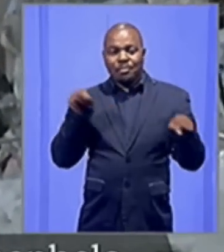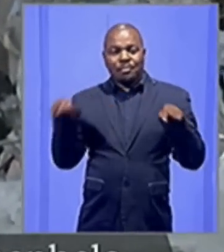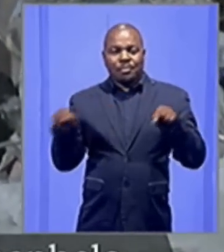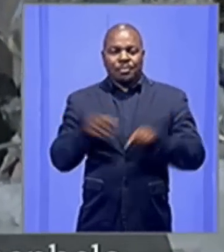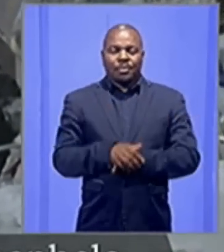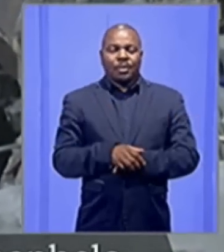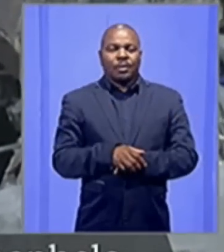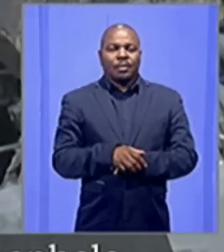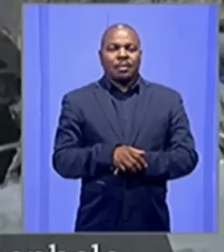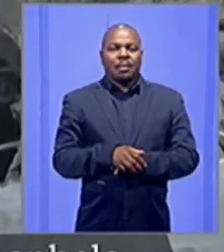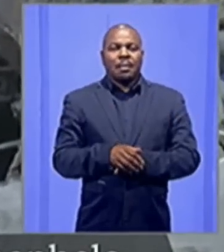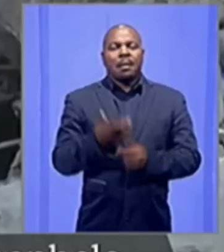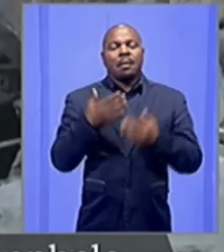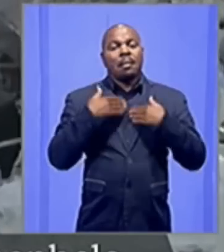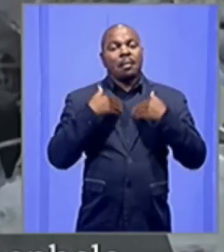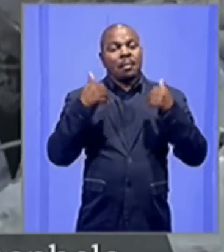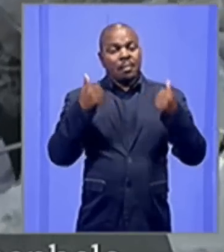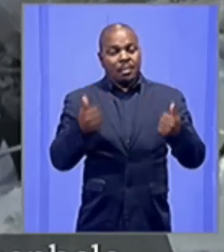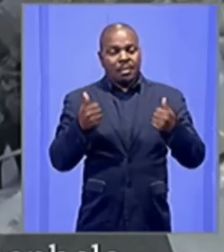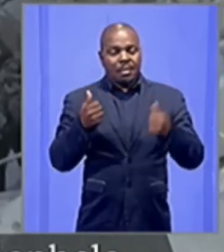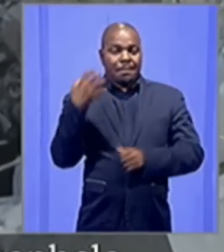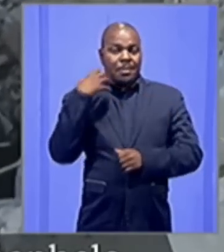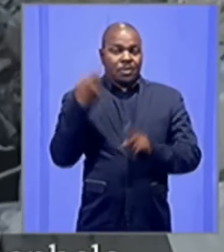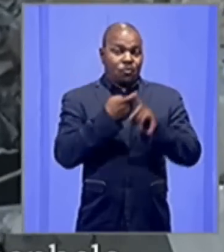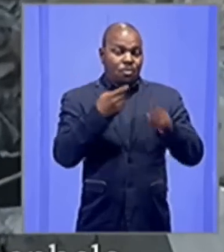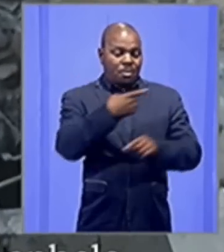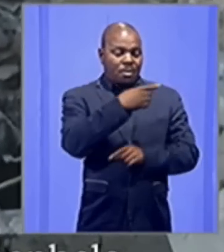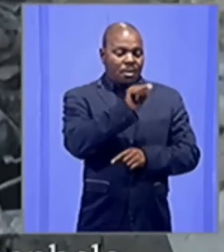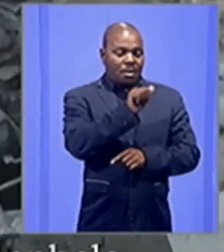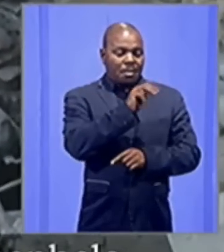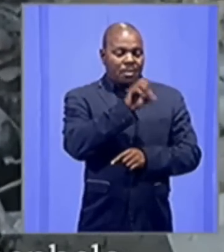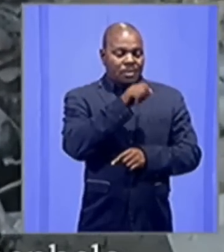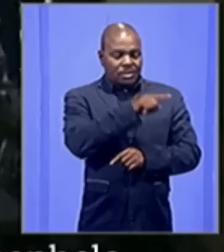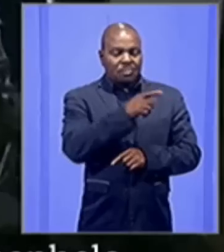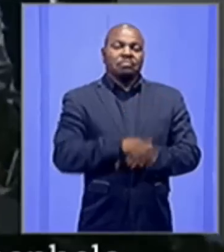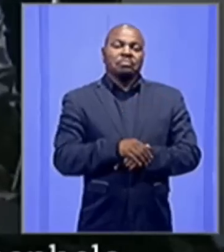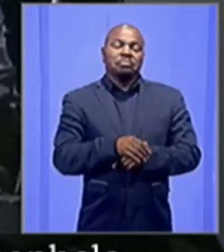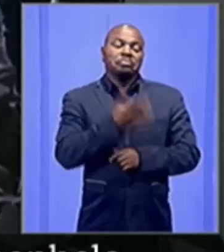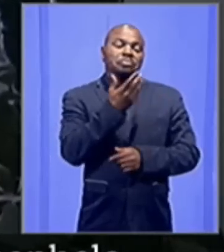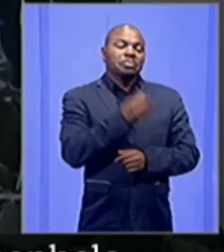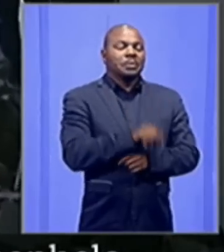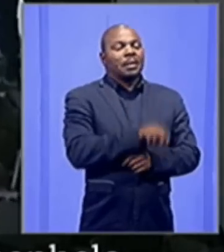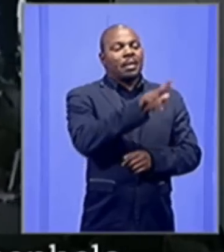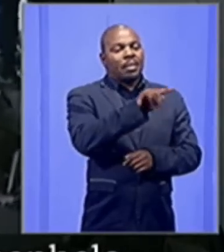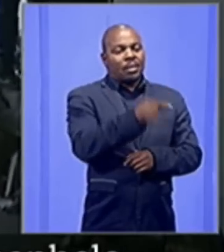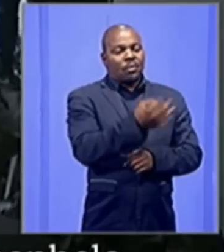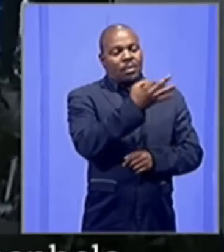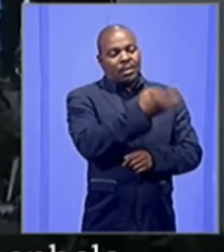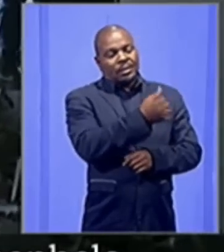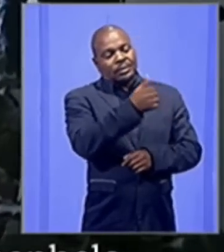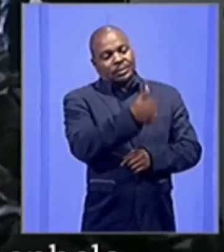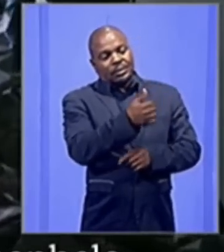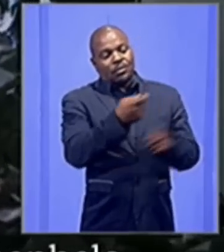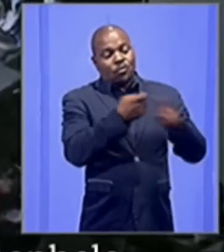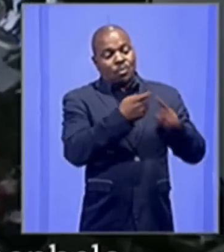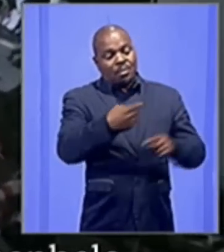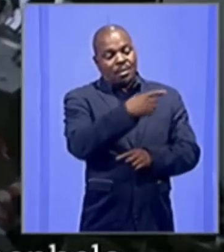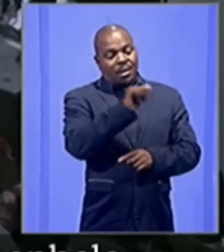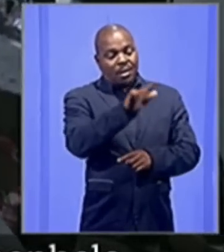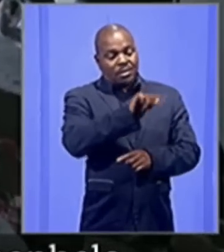Go ya ka tona ya maphelo ka Hamas go hlokofetše ma-Palestina a dikete tše seswai makgolo tharo tshela ka Gaza